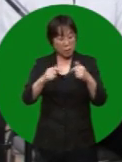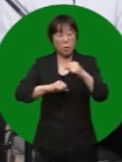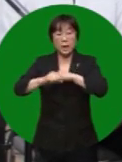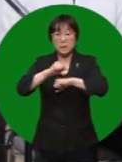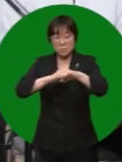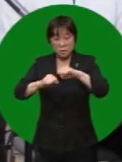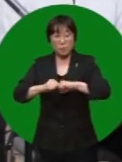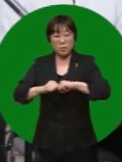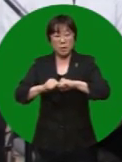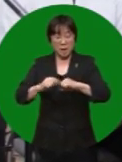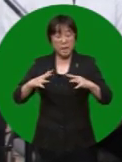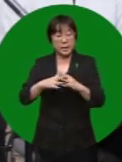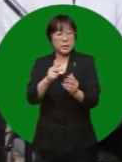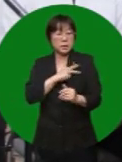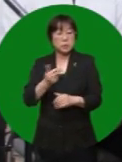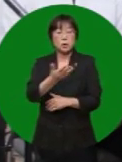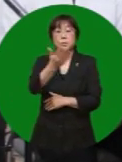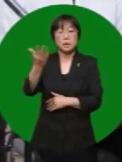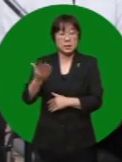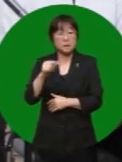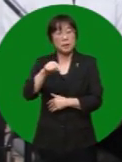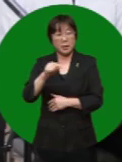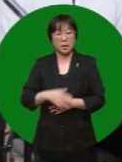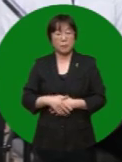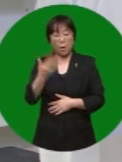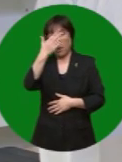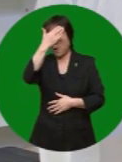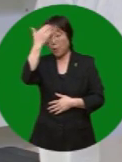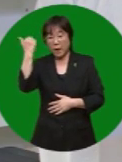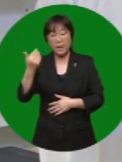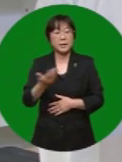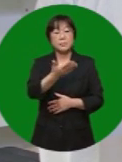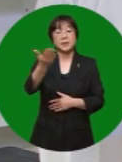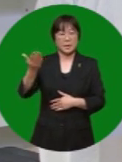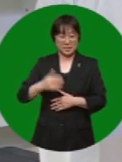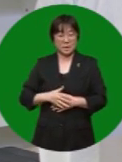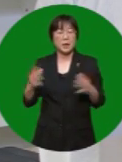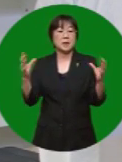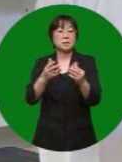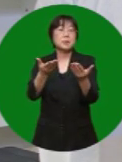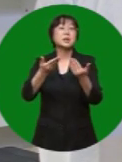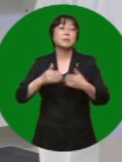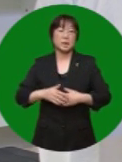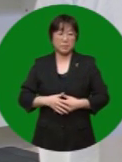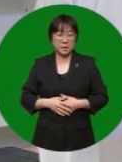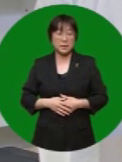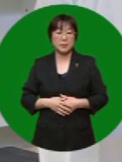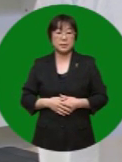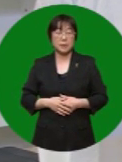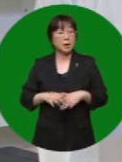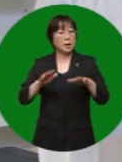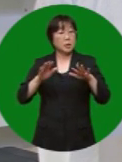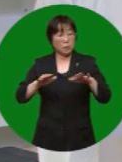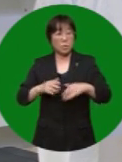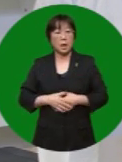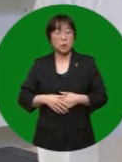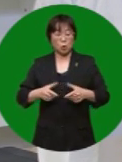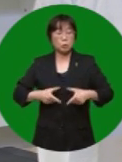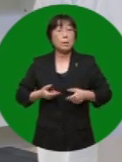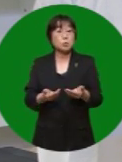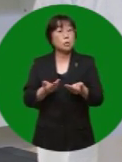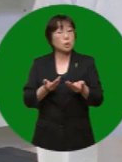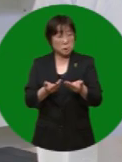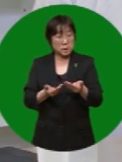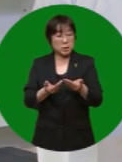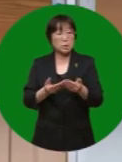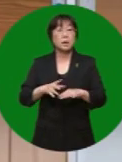動いただいている建築士の皆さん方の中でも若手の皆さん方に集まっていただいておりますので、今回の熊本の地震